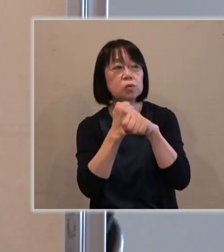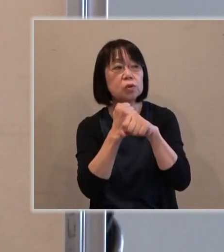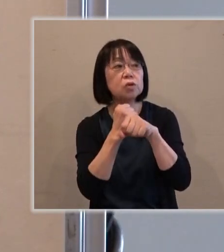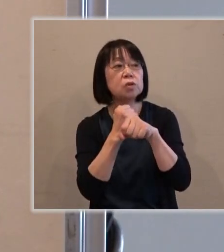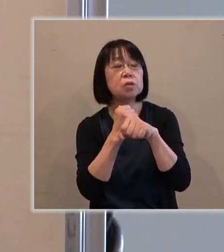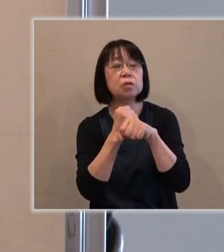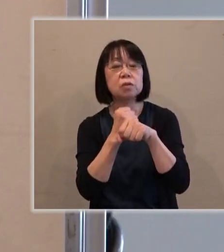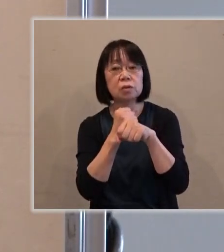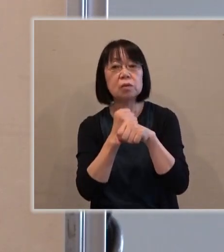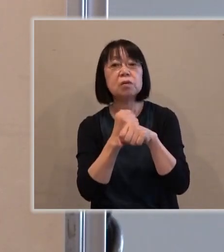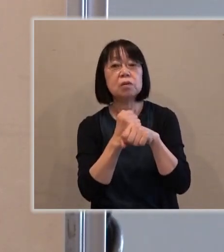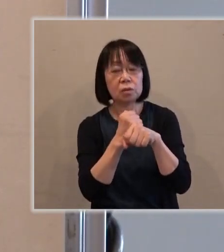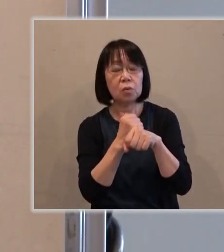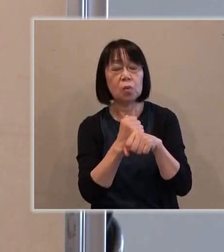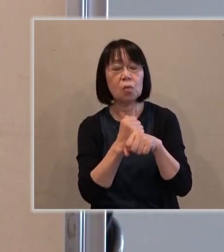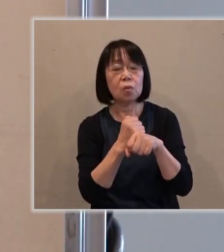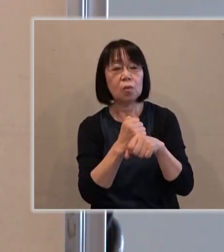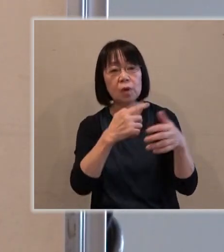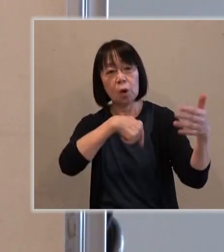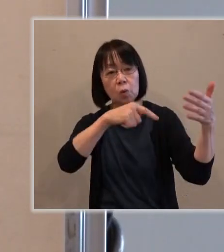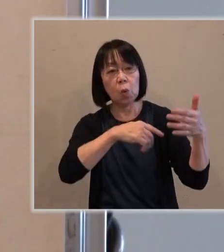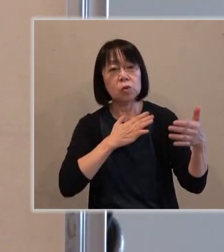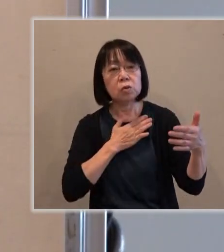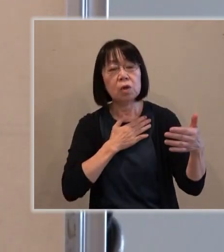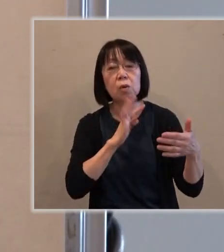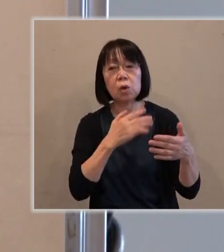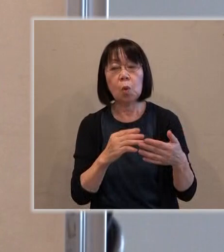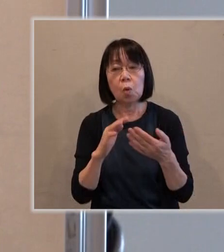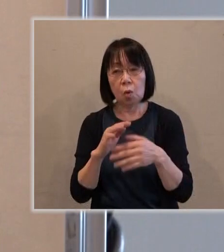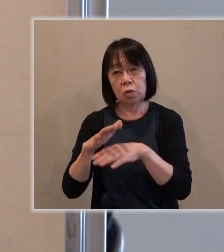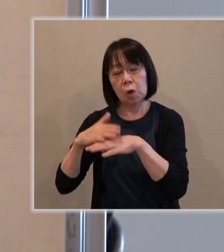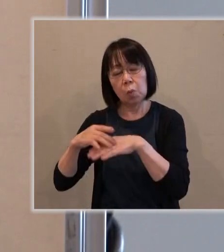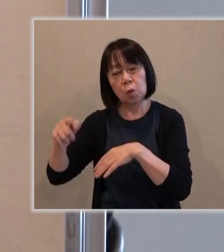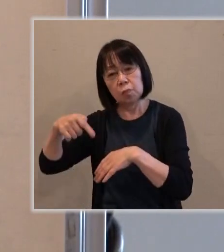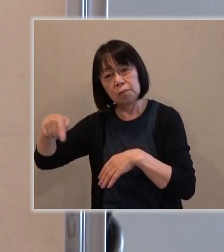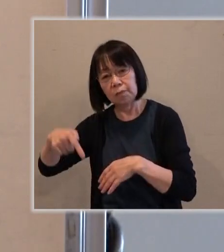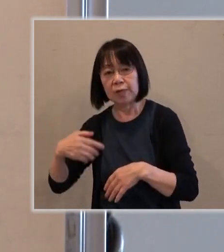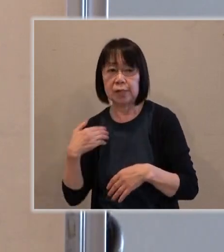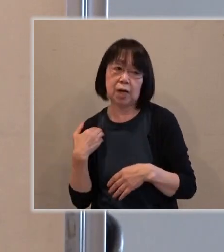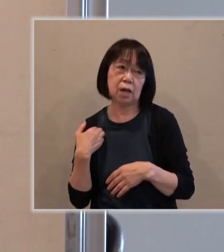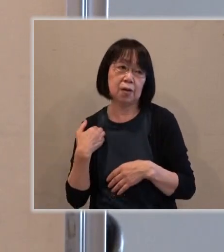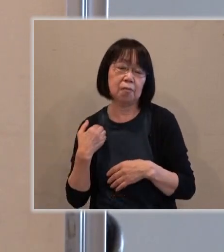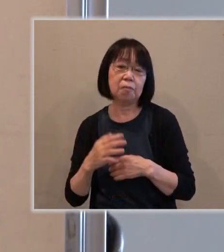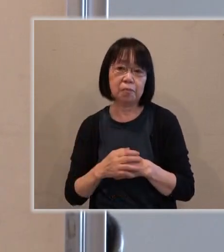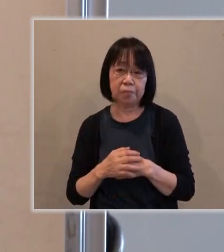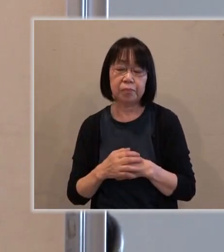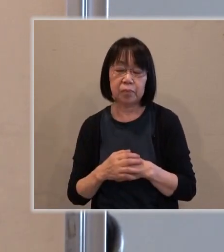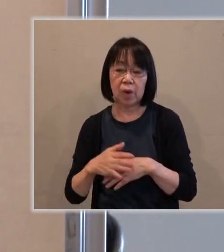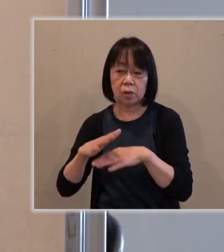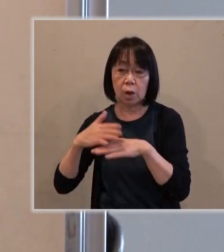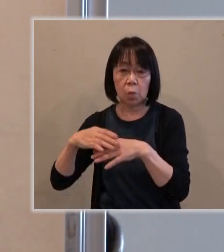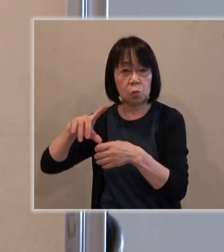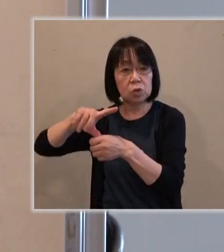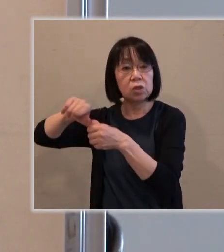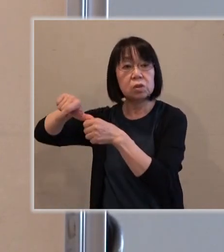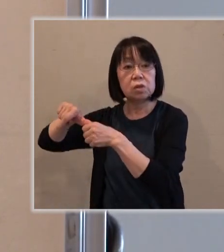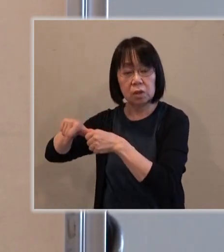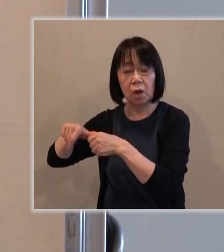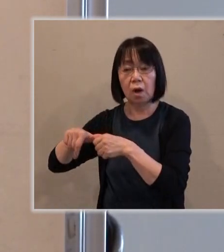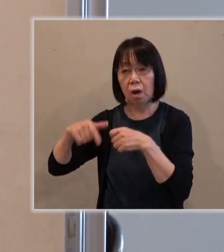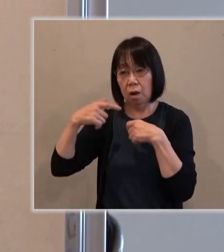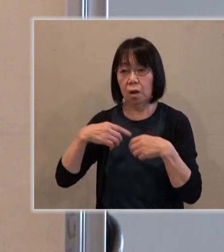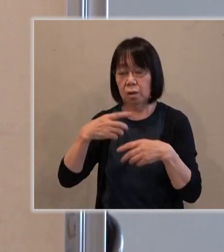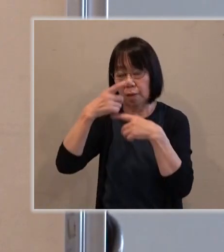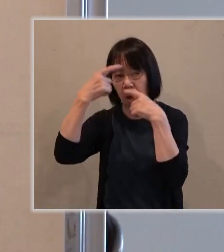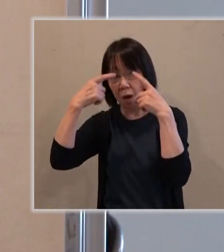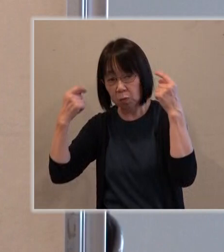やっぱり札幌の人は知らないっていうことが現状なので、まず札幌の地域でその大学生とか若者の方々がま